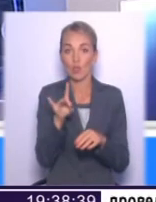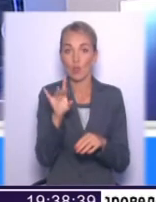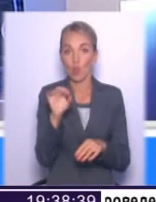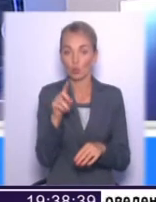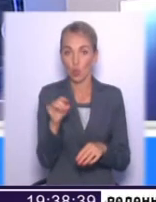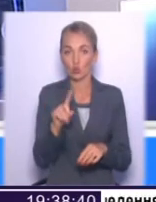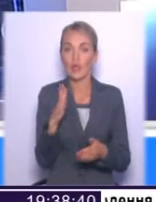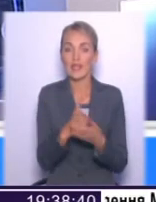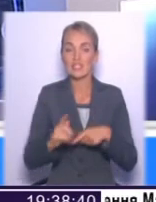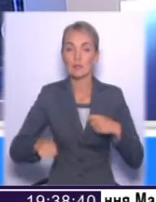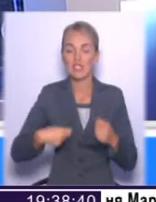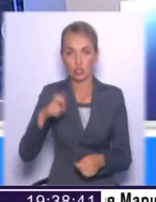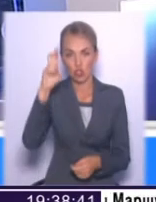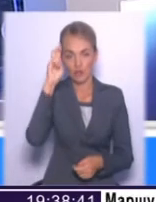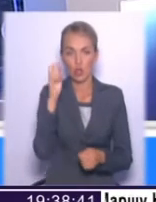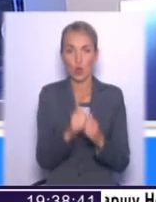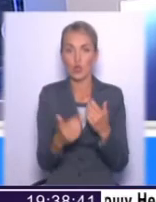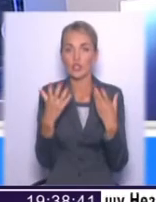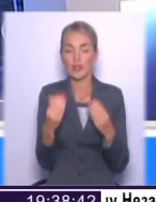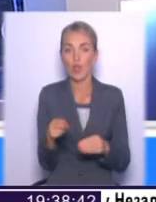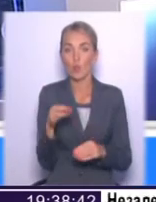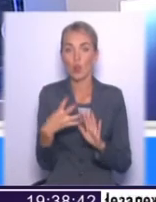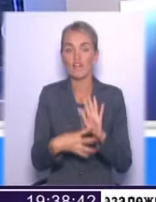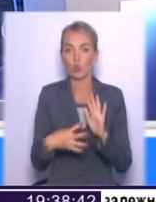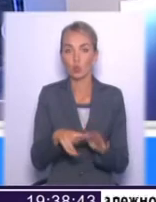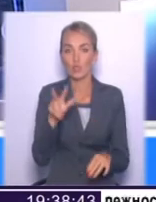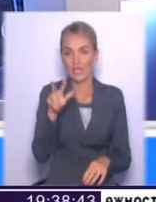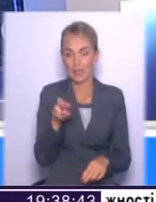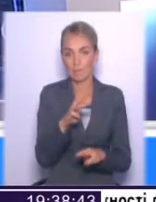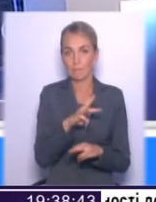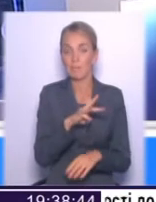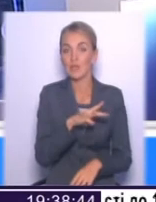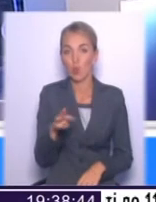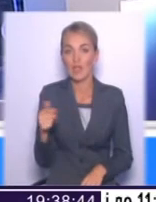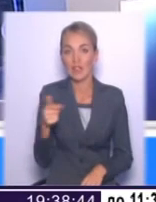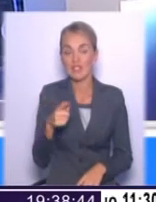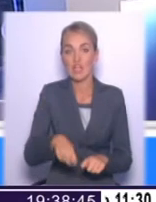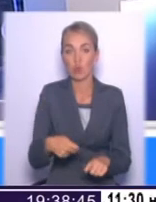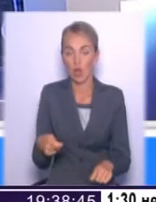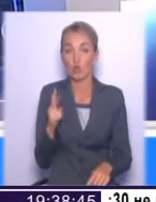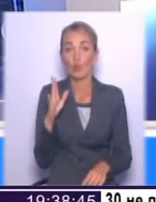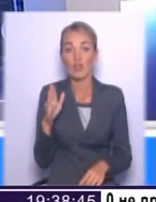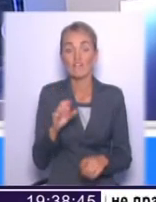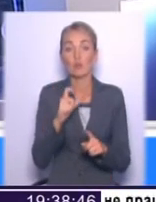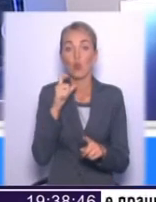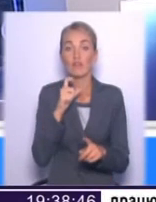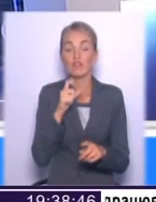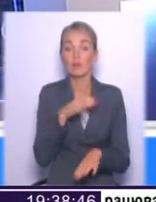держави кожен день по 93 мільйони гривень за зволікання. Хто буде відповідати за ці